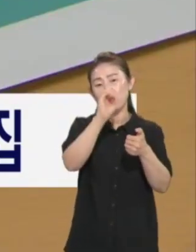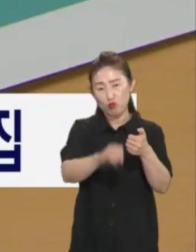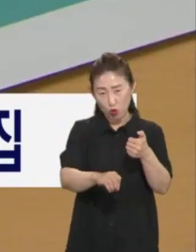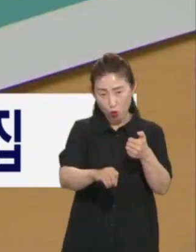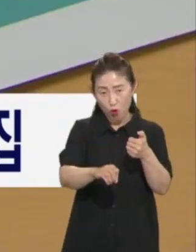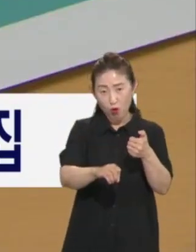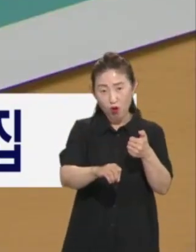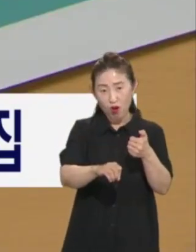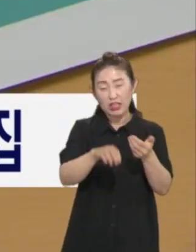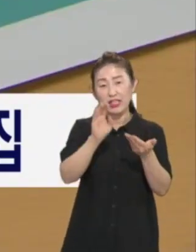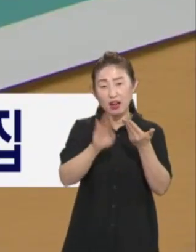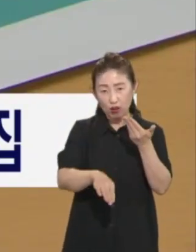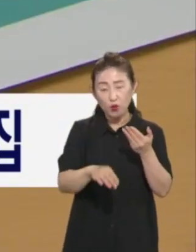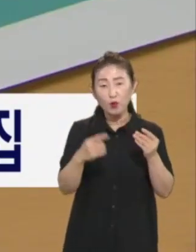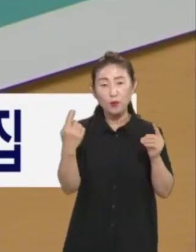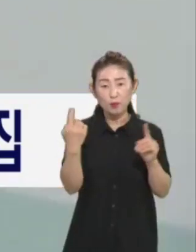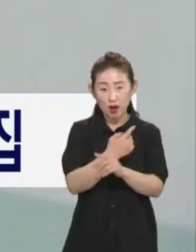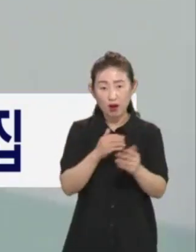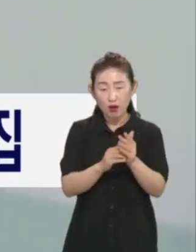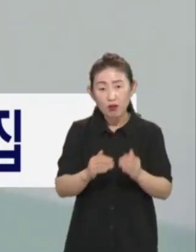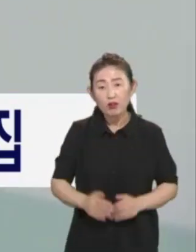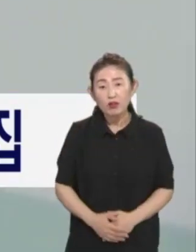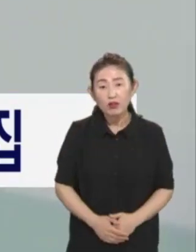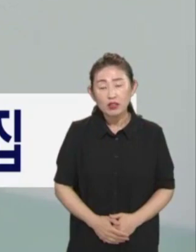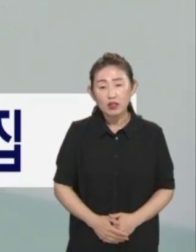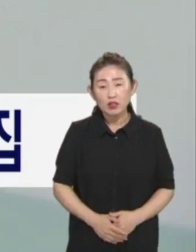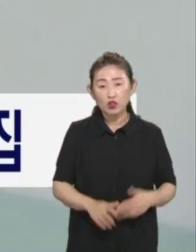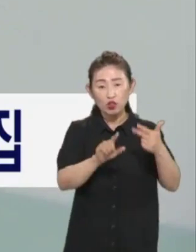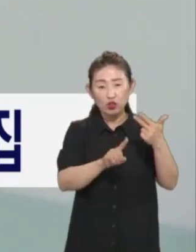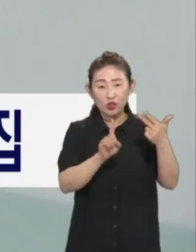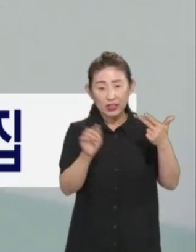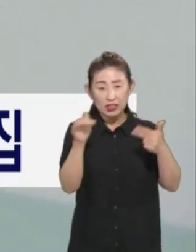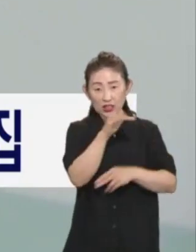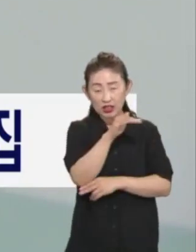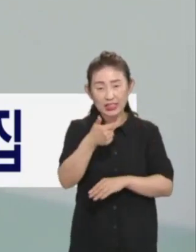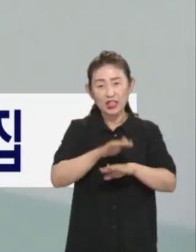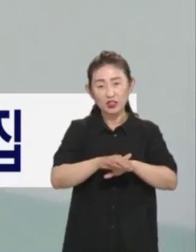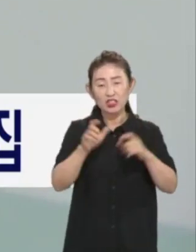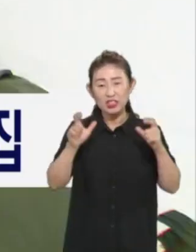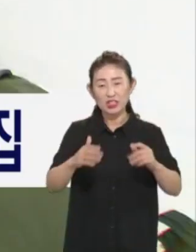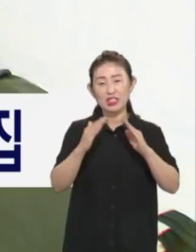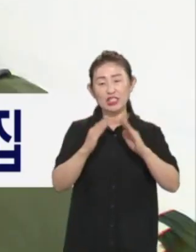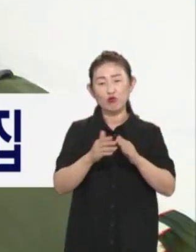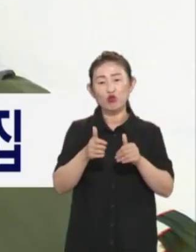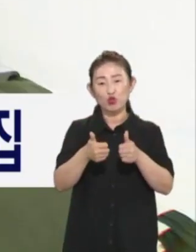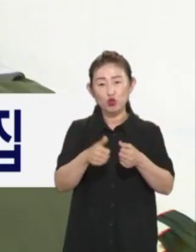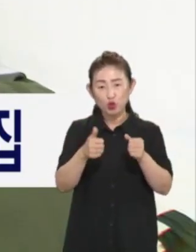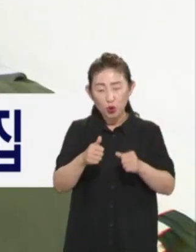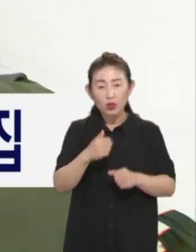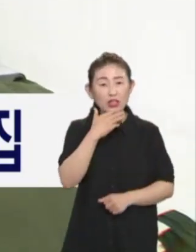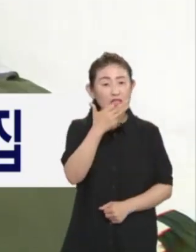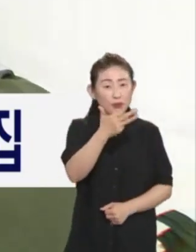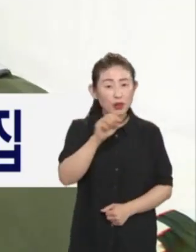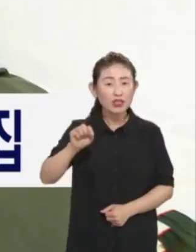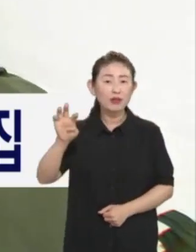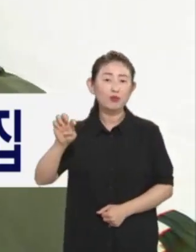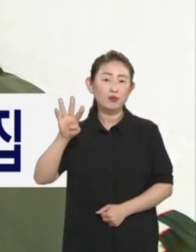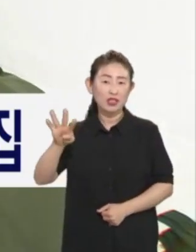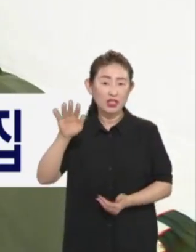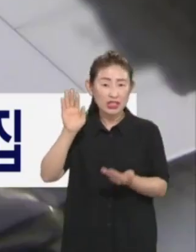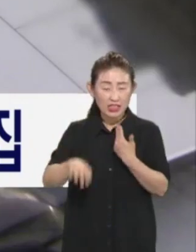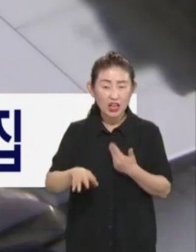이하에서 150% 이하로 확대됐고 다음 달 1일 기준 대전시에 주민등록이 돼 있는 18에서 34세